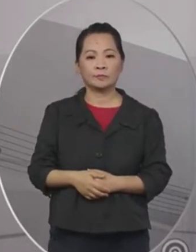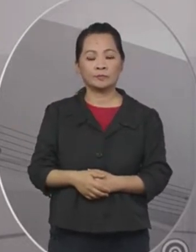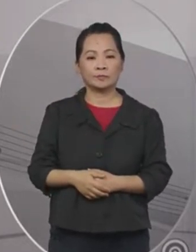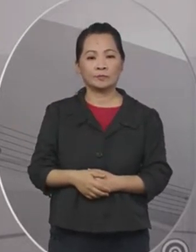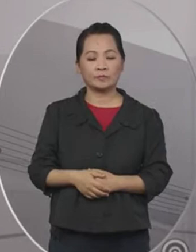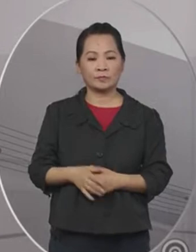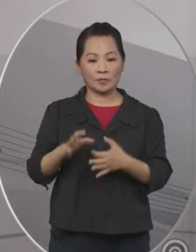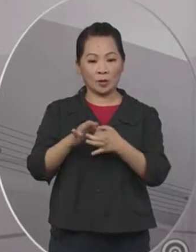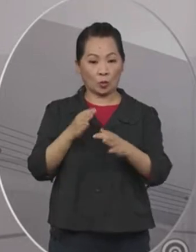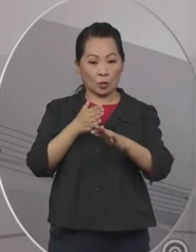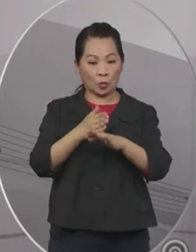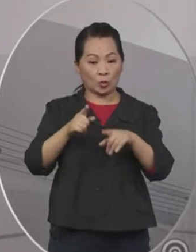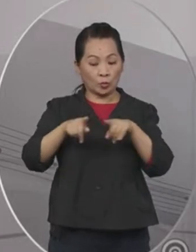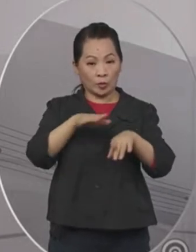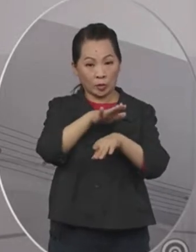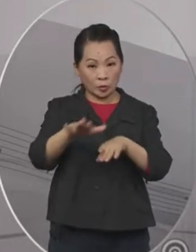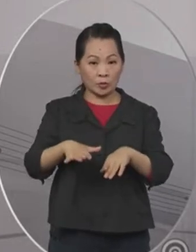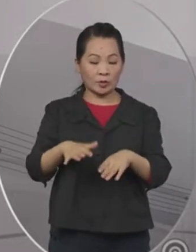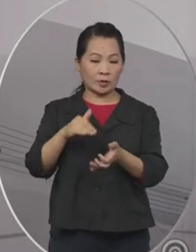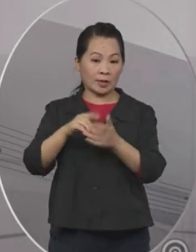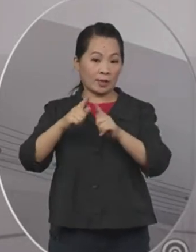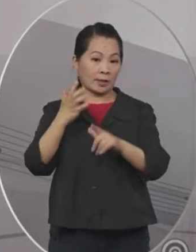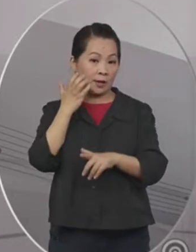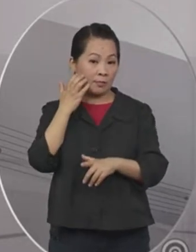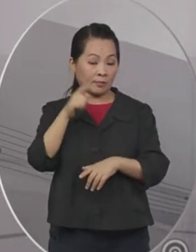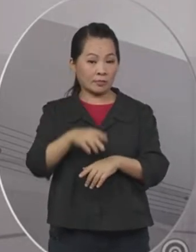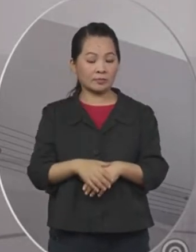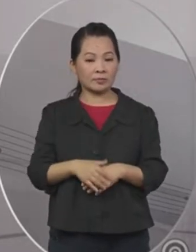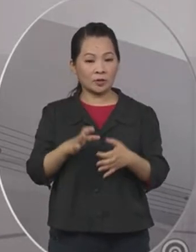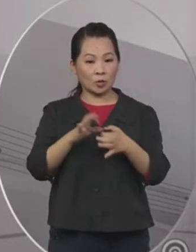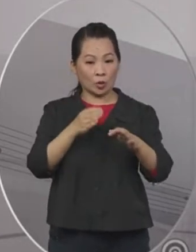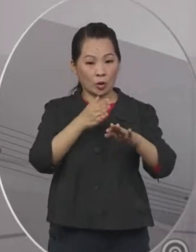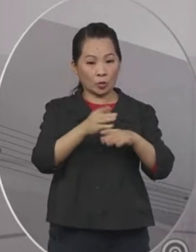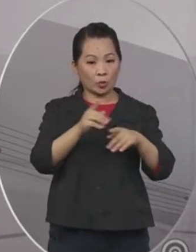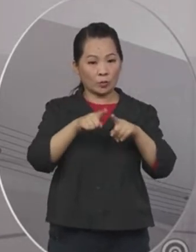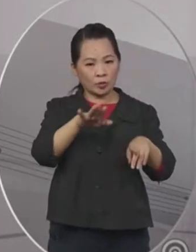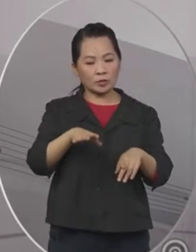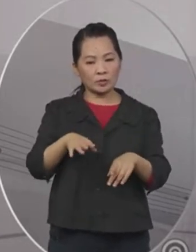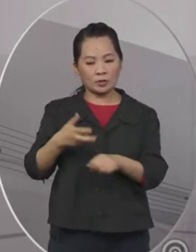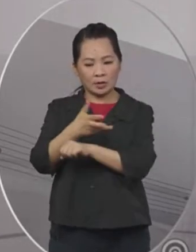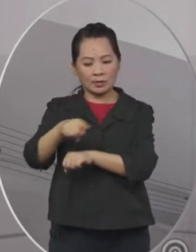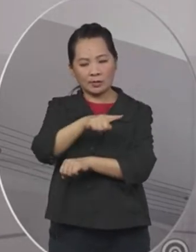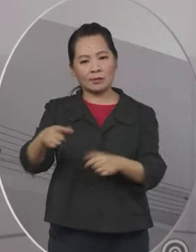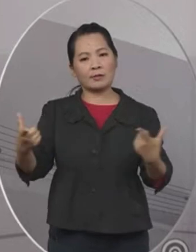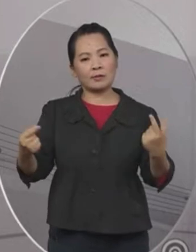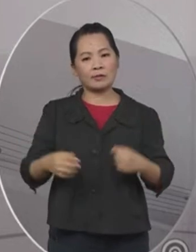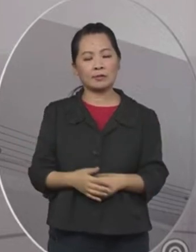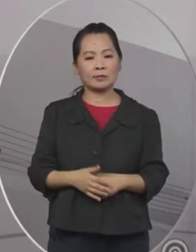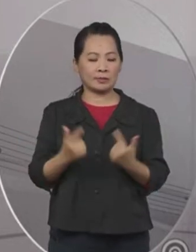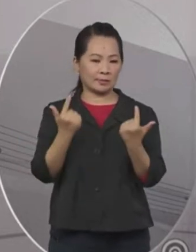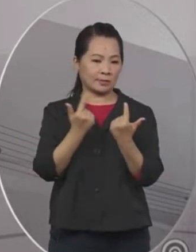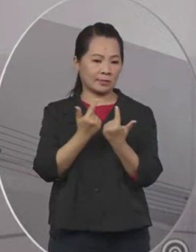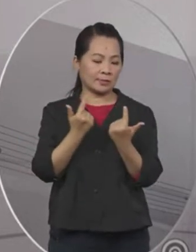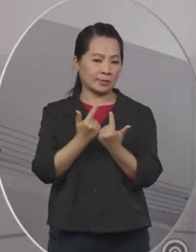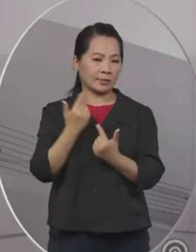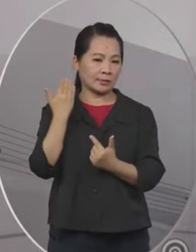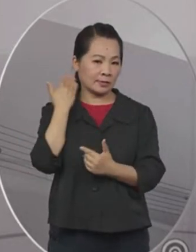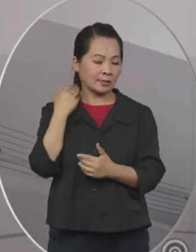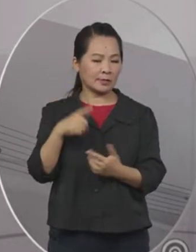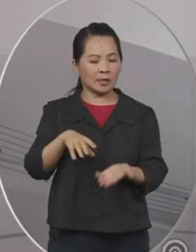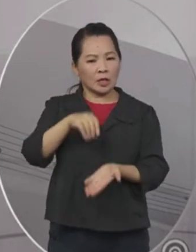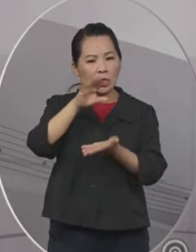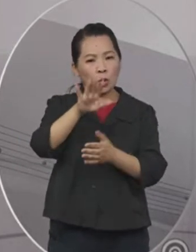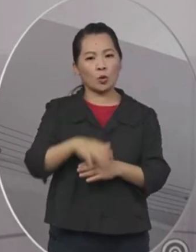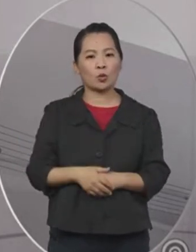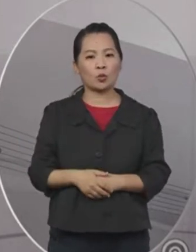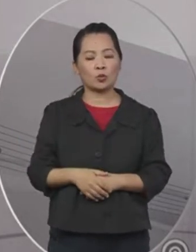关渡平原医疗大麻，关渡平原开发案就类似社子岛，很多士林北投议员都在提，但现在也